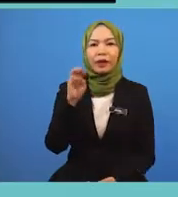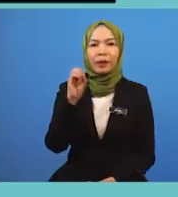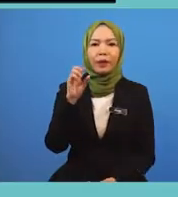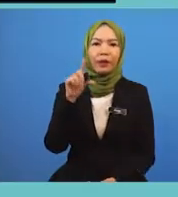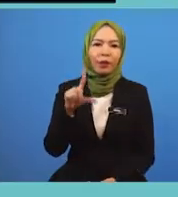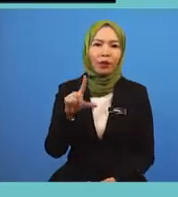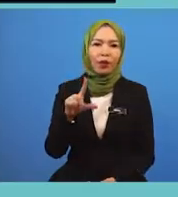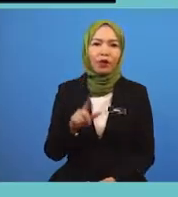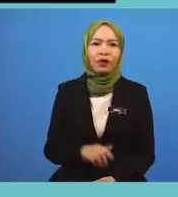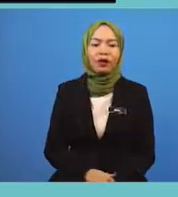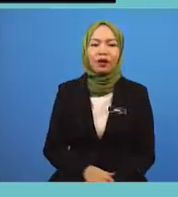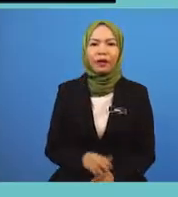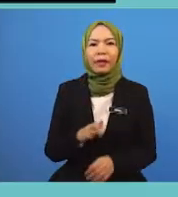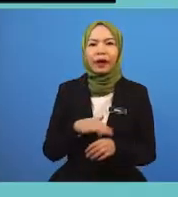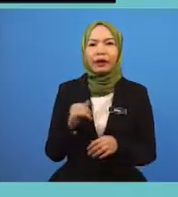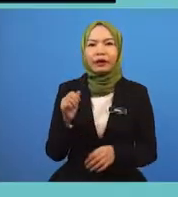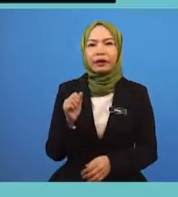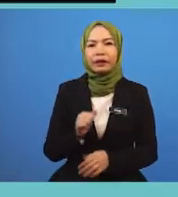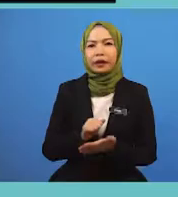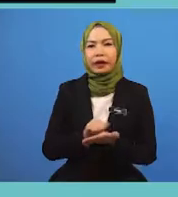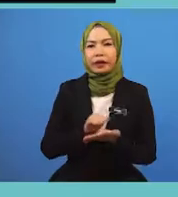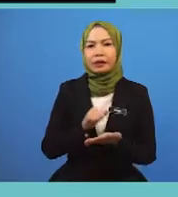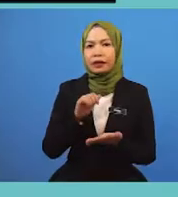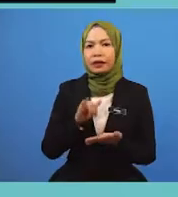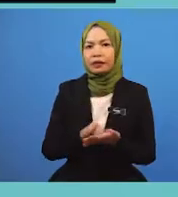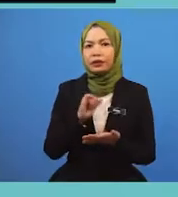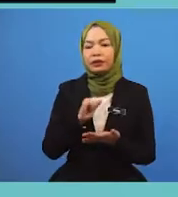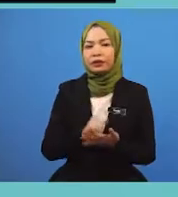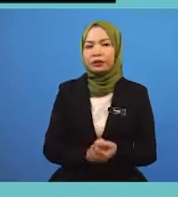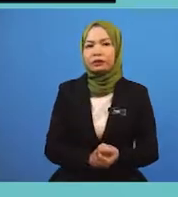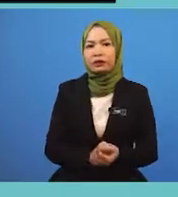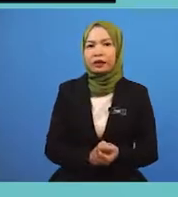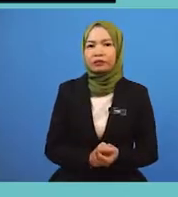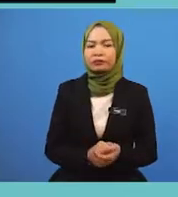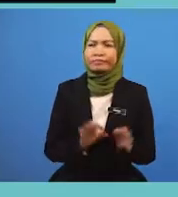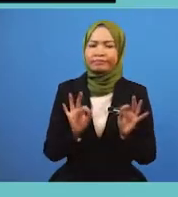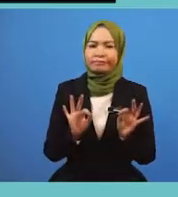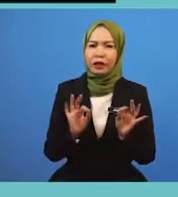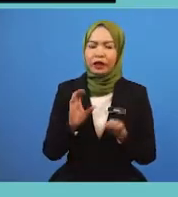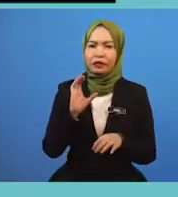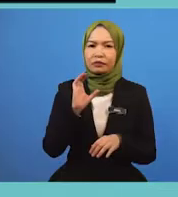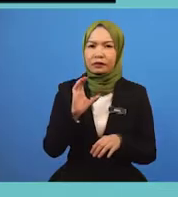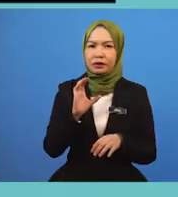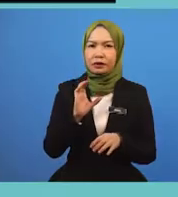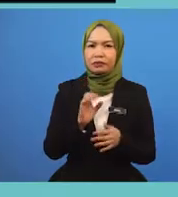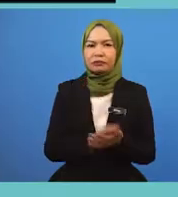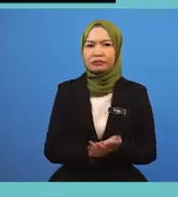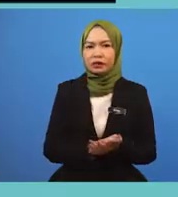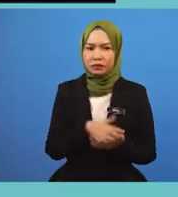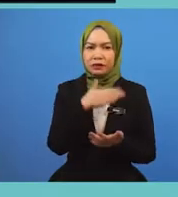hidrogen. Bagi jawapan C pula, asid sulfuric ialah